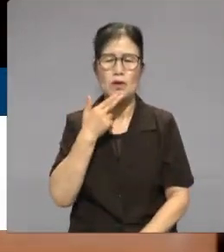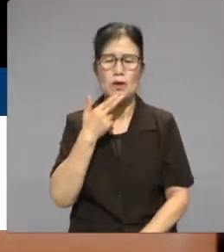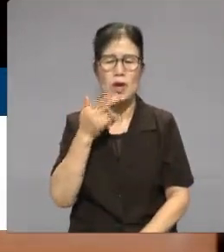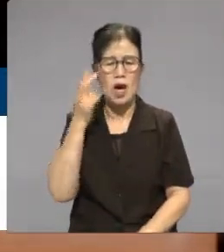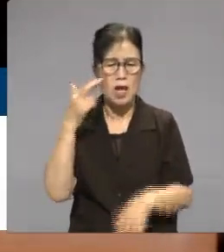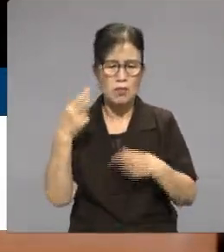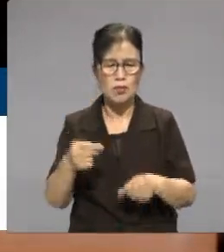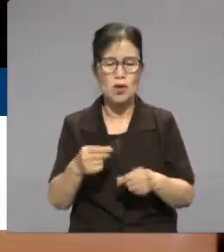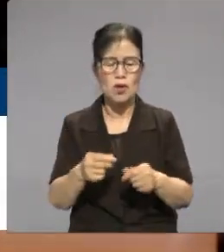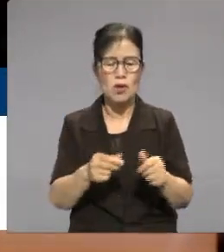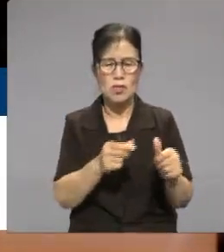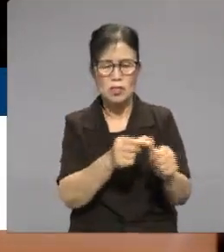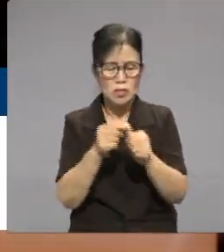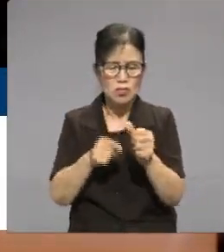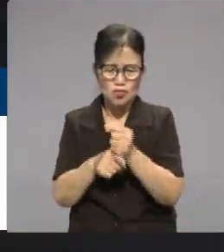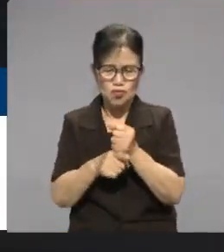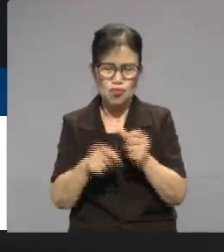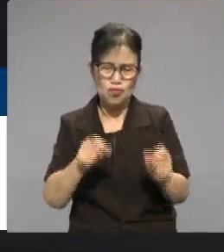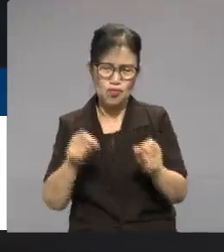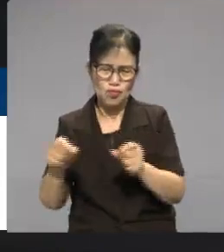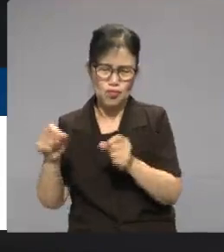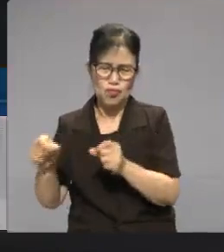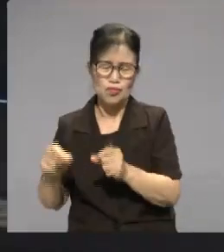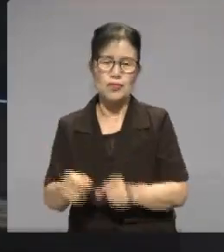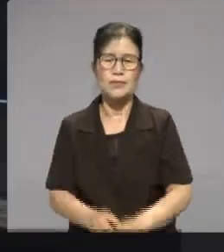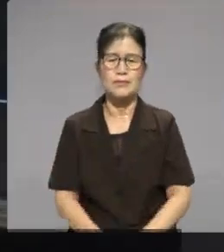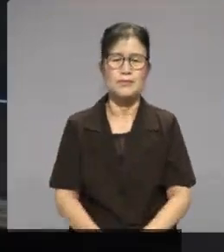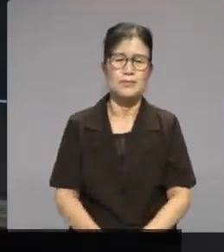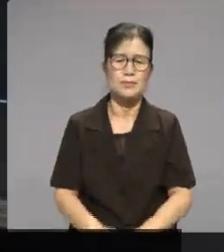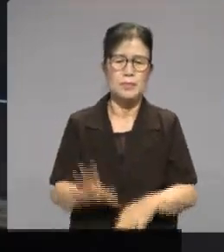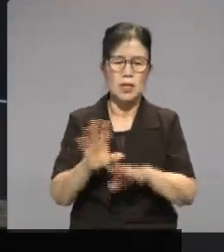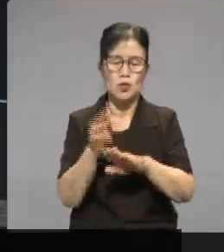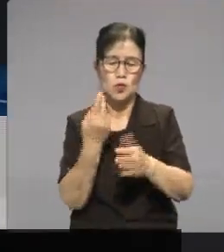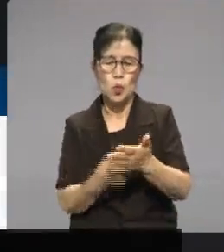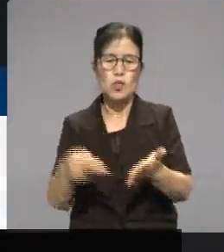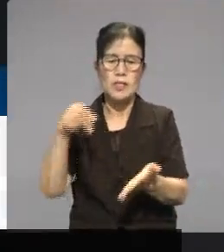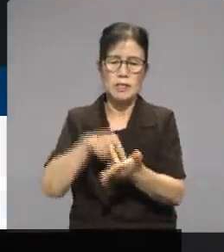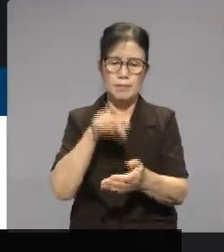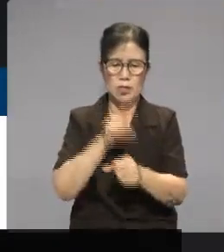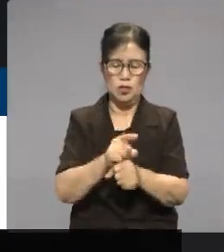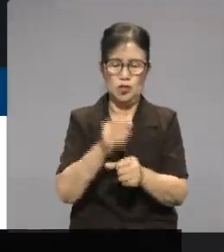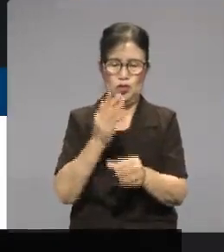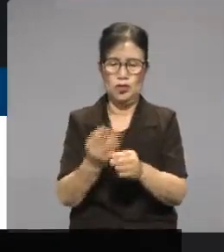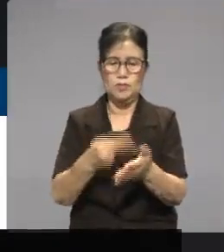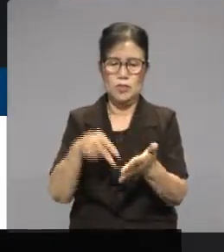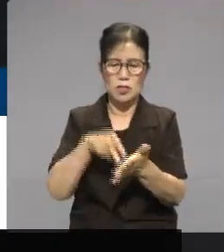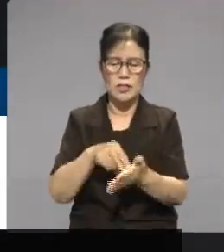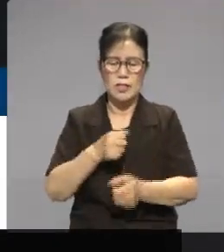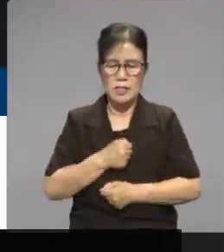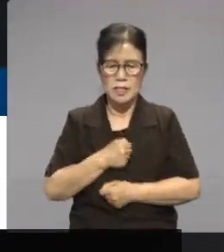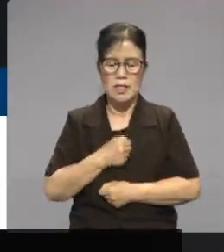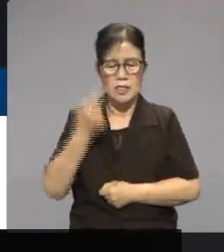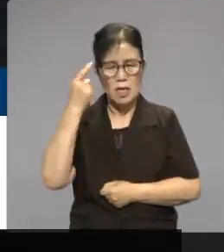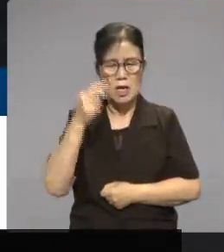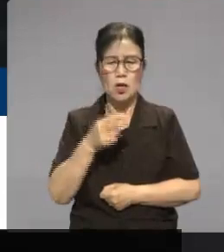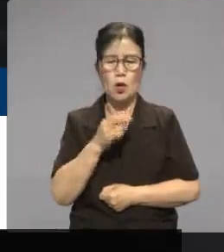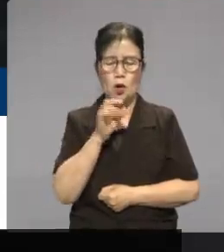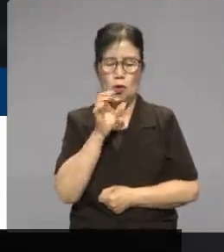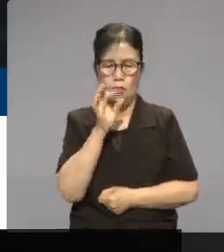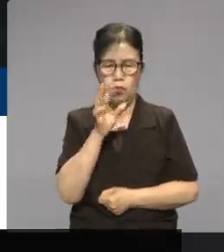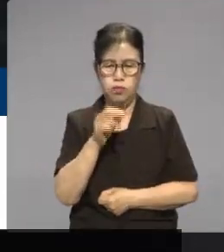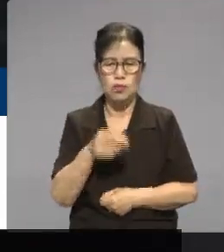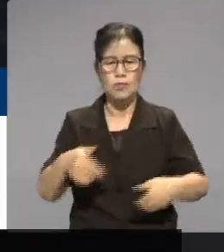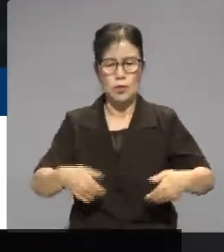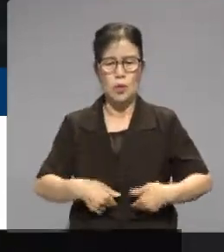인사 측문 절차를 지연시키는 것밖에 안 되고요 방송의 독립성과 중립성을 지킬 생각이 전혀 없어 보이는